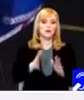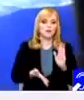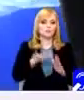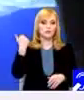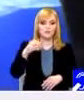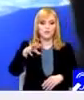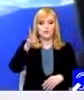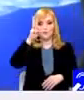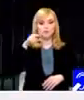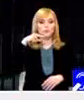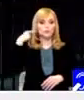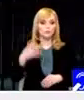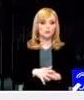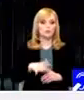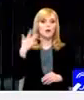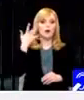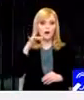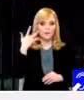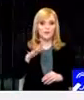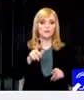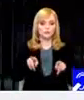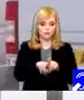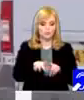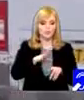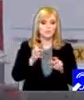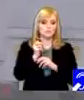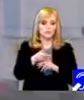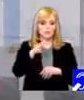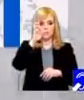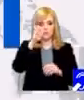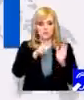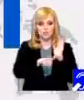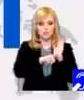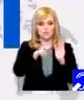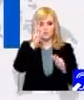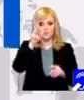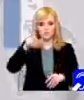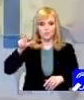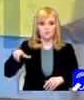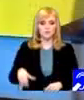diplomați ruși. Statele Unite ale Americii vor expulza 60 de diplomați.